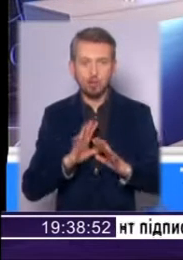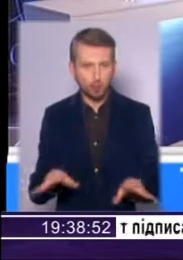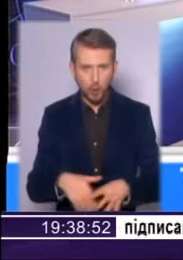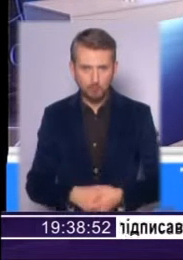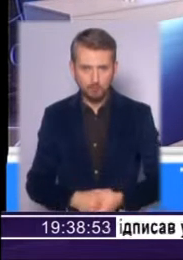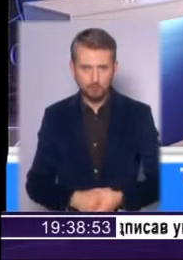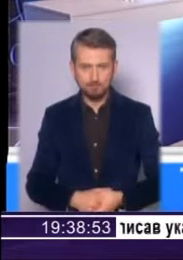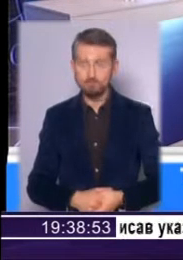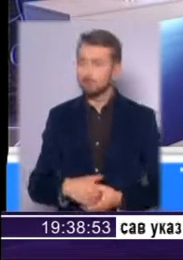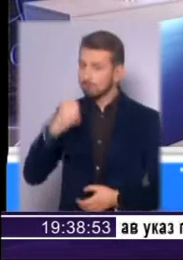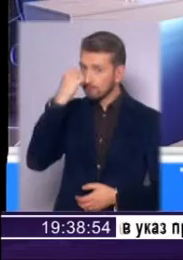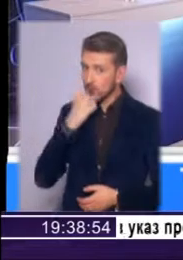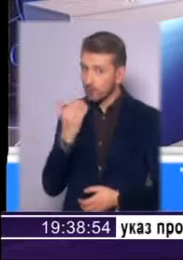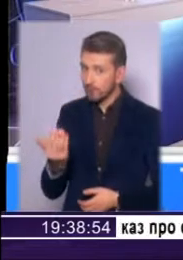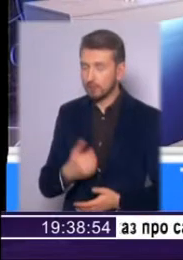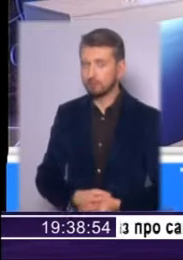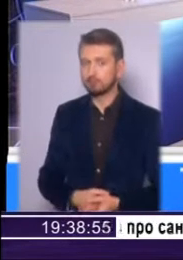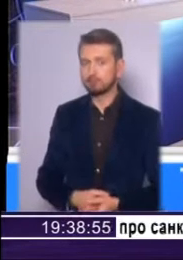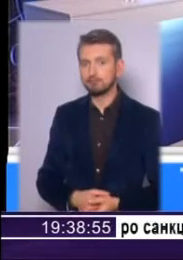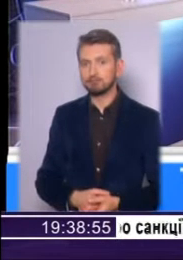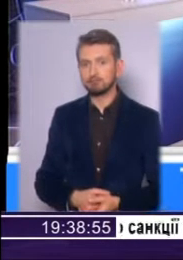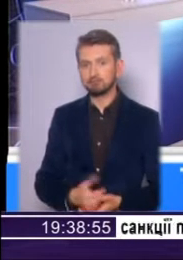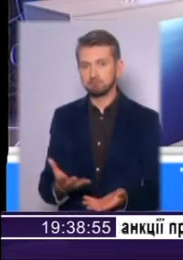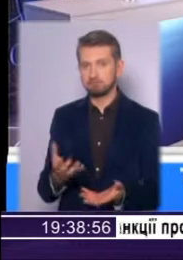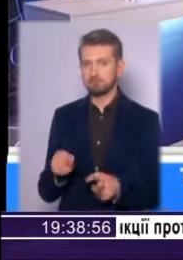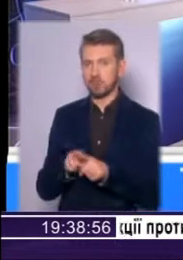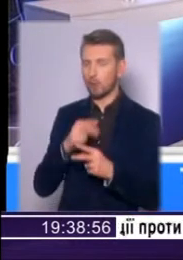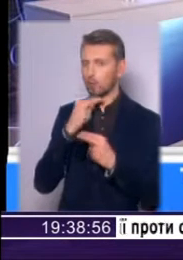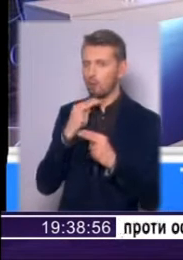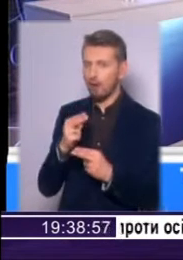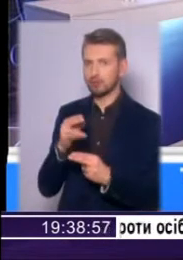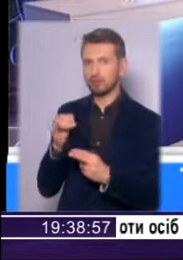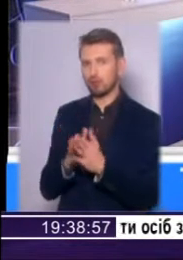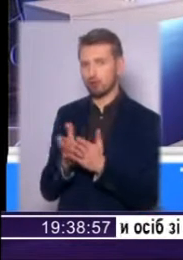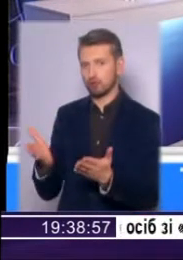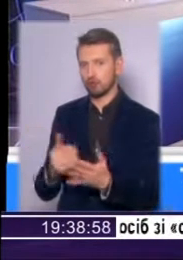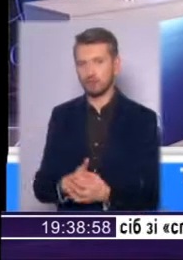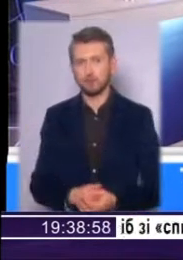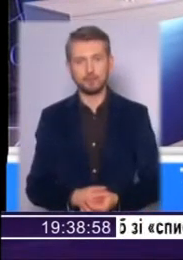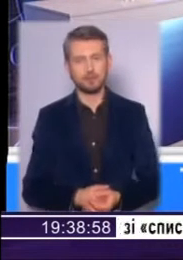було. Дякуємо вам. Дякуємо, що такі уважні. І прошу до вас.